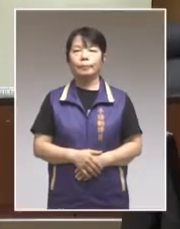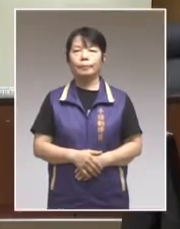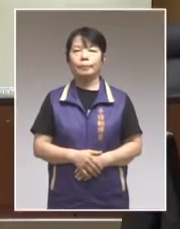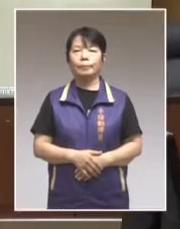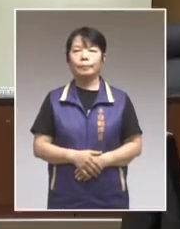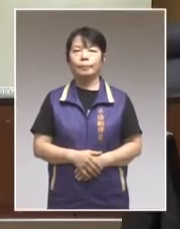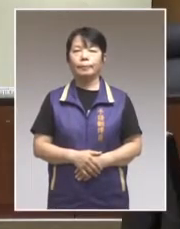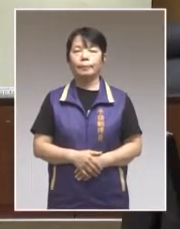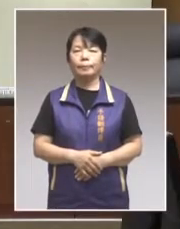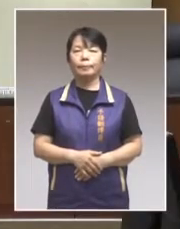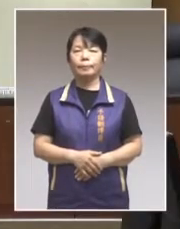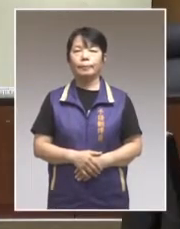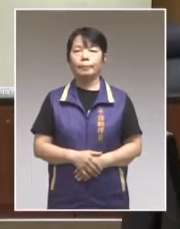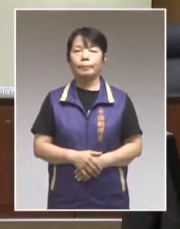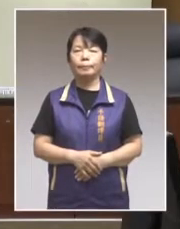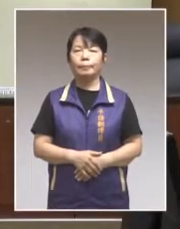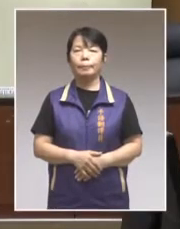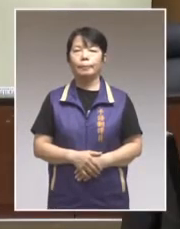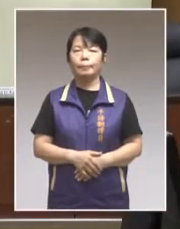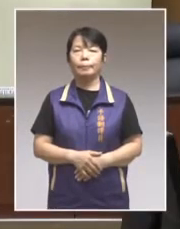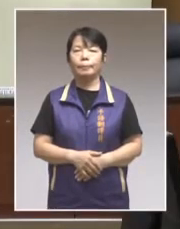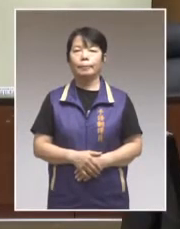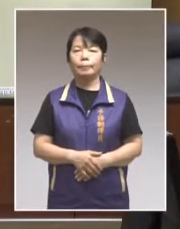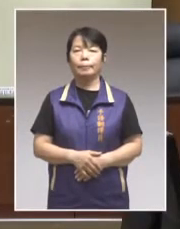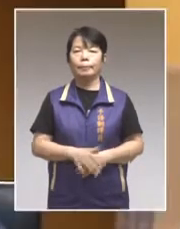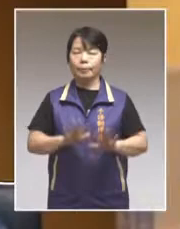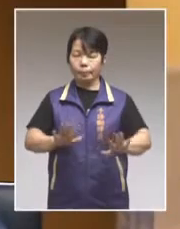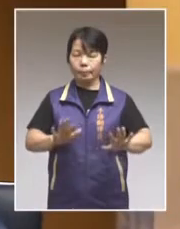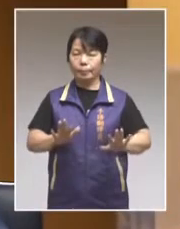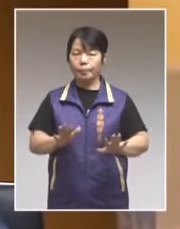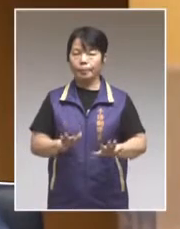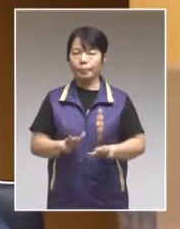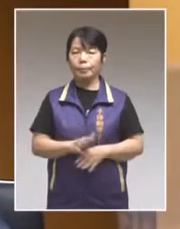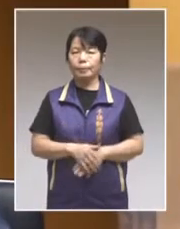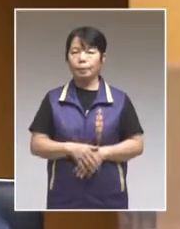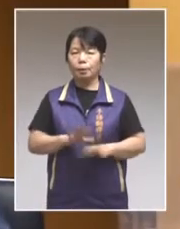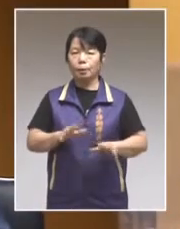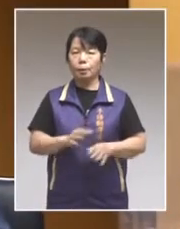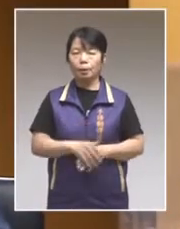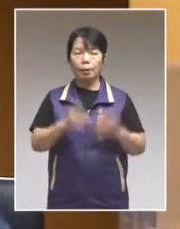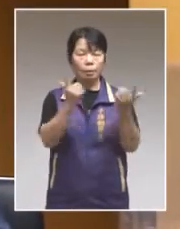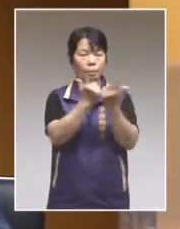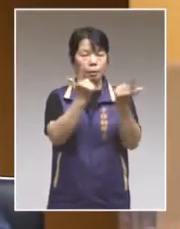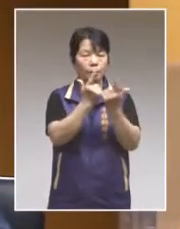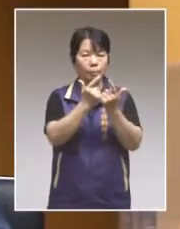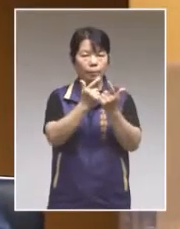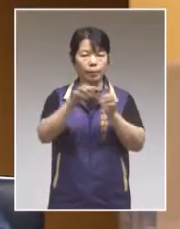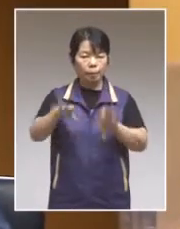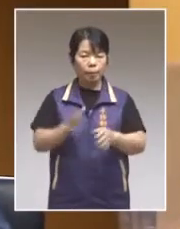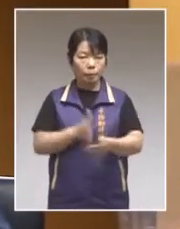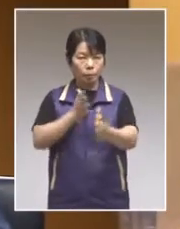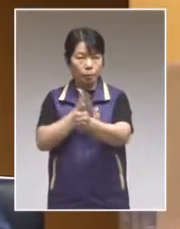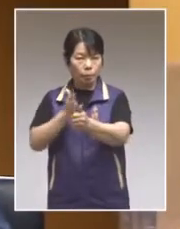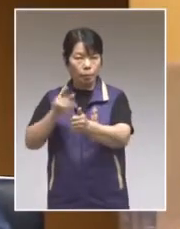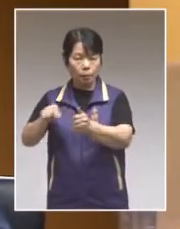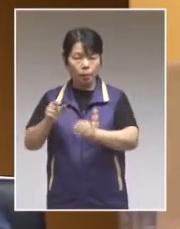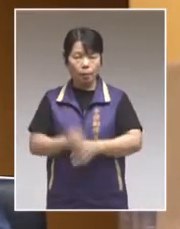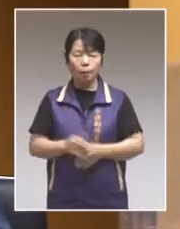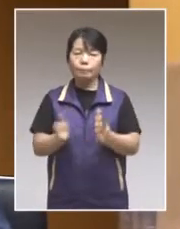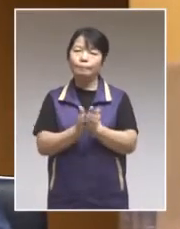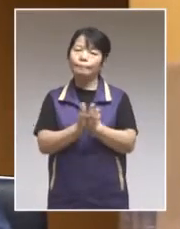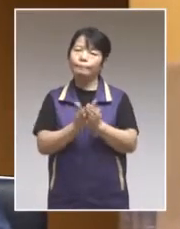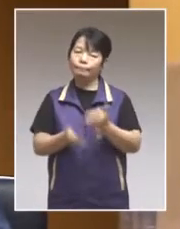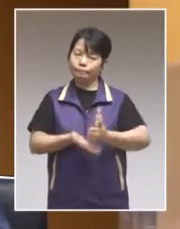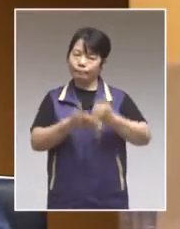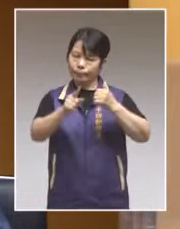好，谢谢市长，那。啊，进电视提问哈，那新北市政顾问那陈秀熙教授有称赞我们高雄啊